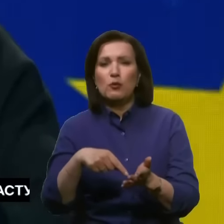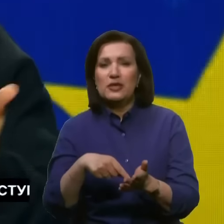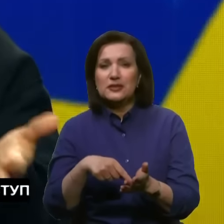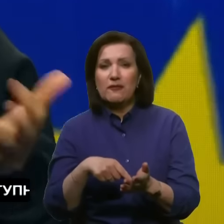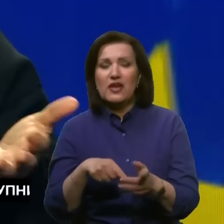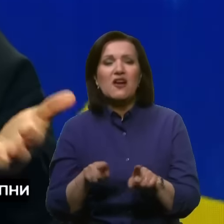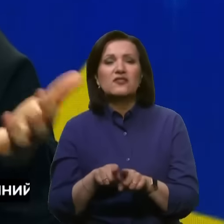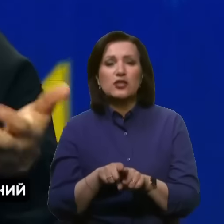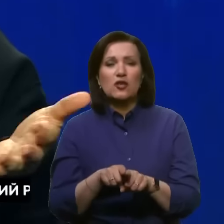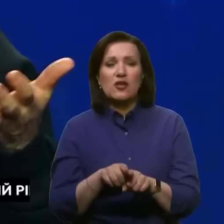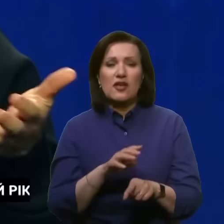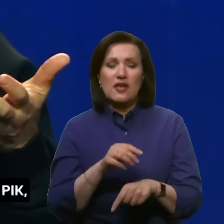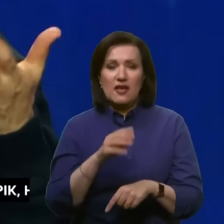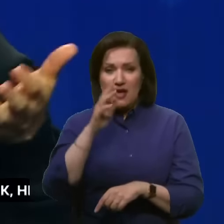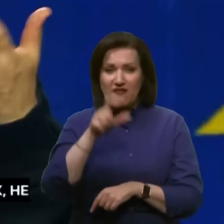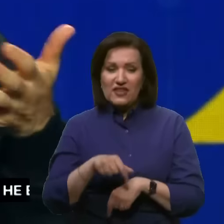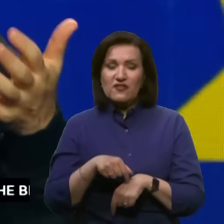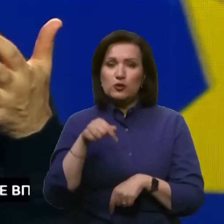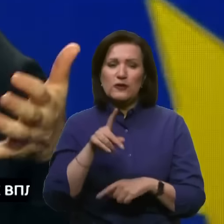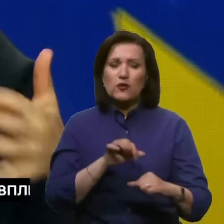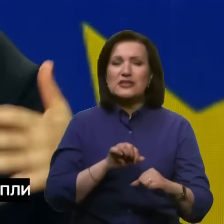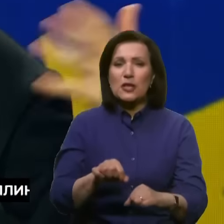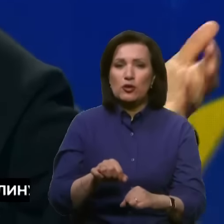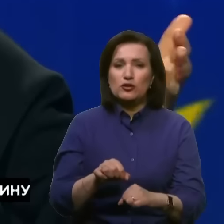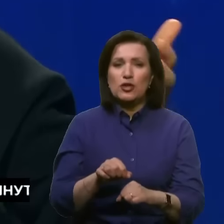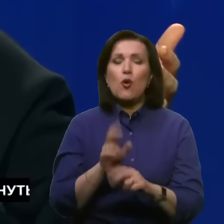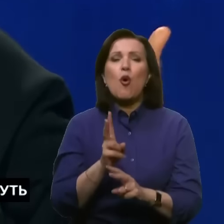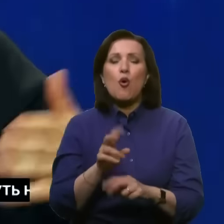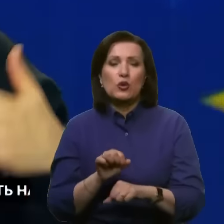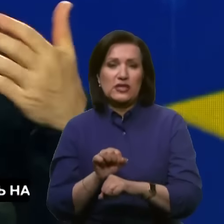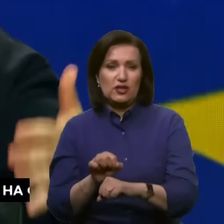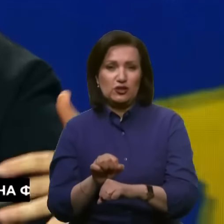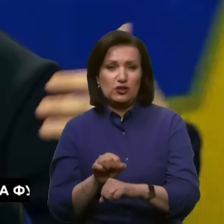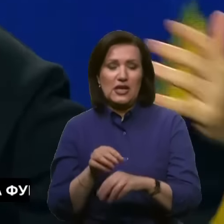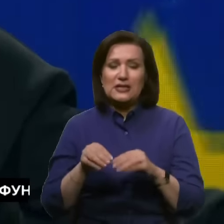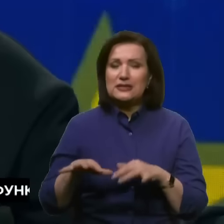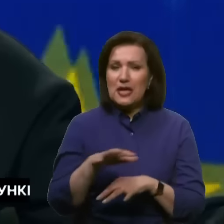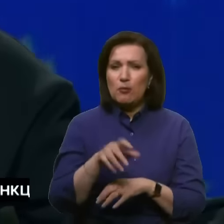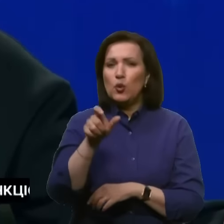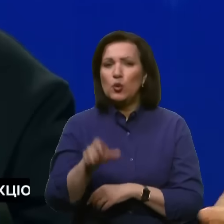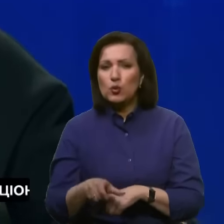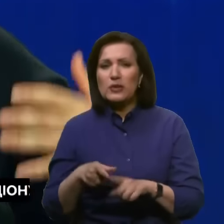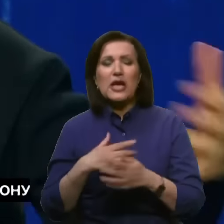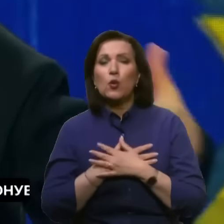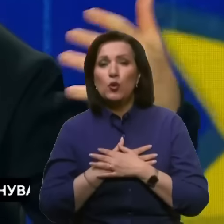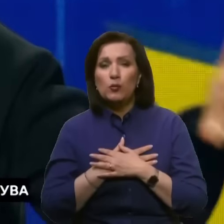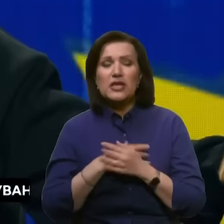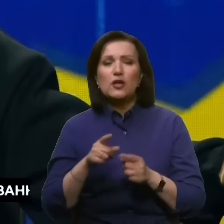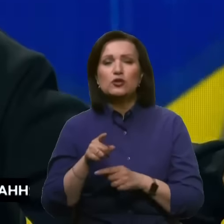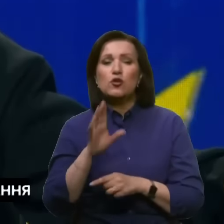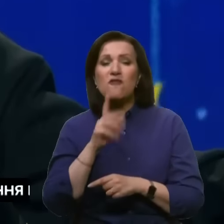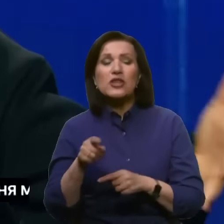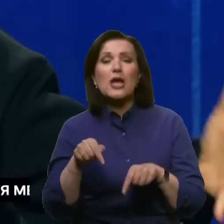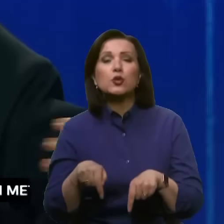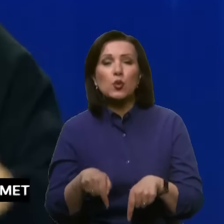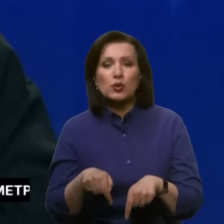місті, все одно він відчуває, що він захищає, кого він захищає, і землю, і людину, яку він любить, і те, що вона